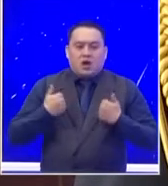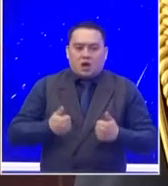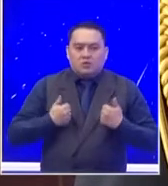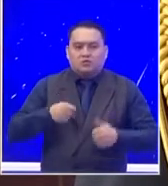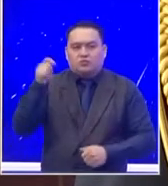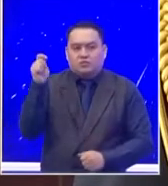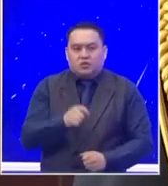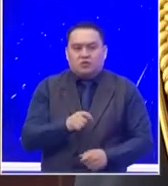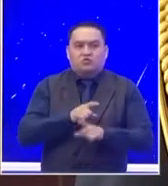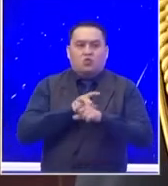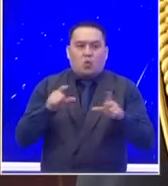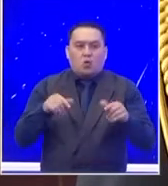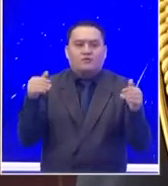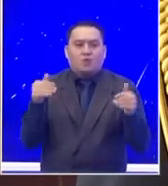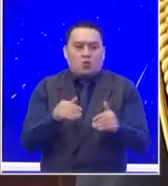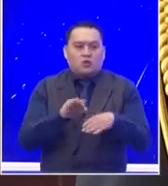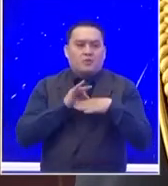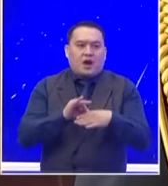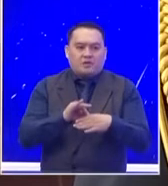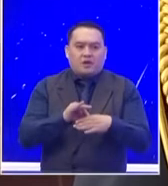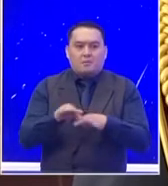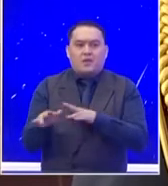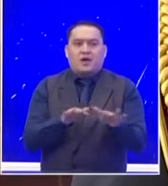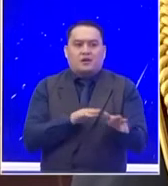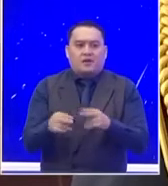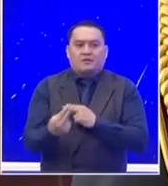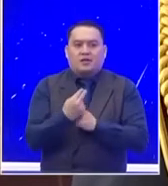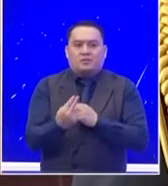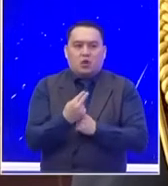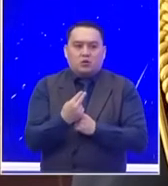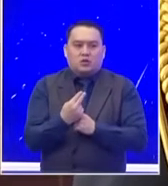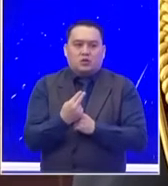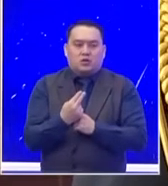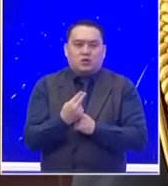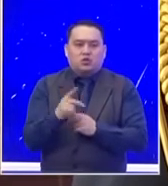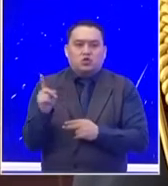школах, колледже, проводим такие мероприятия воспитательного характера,